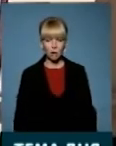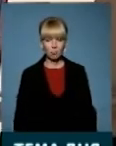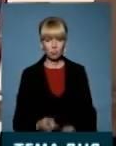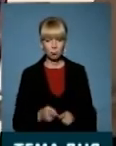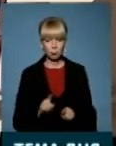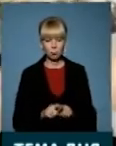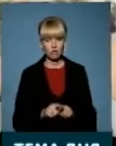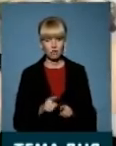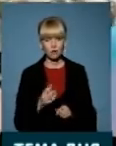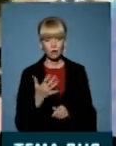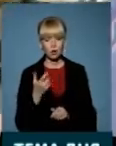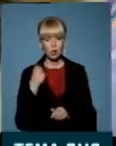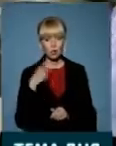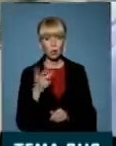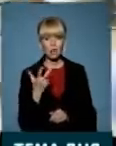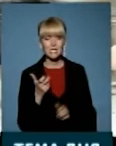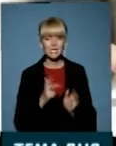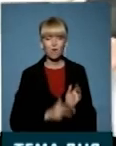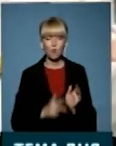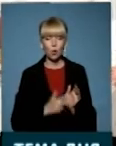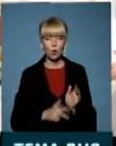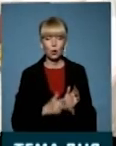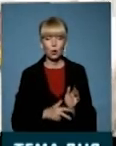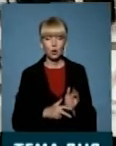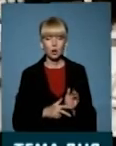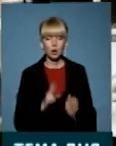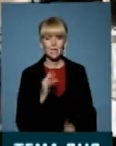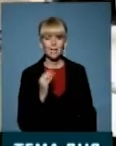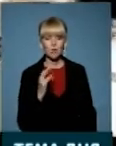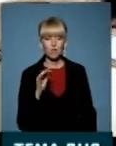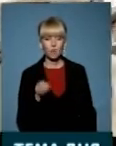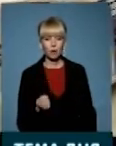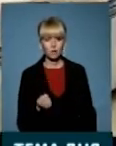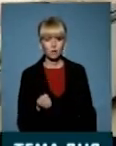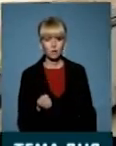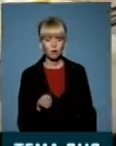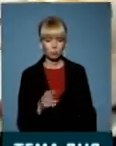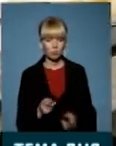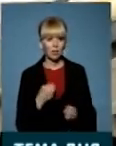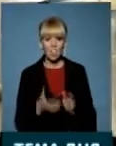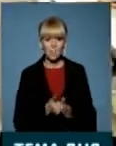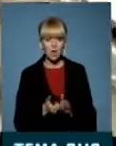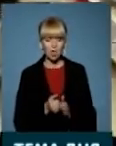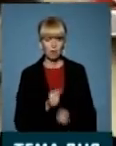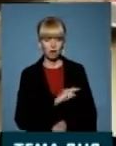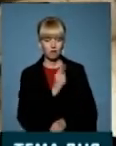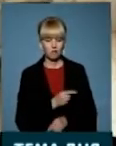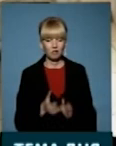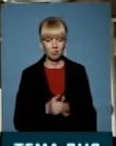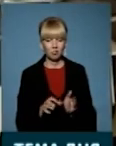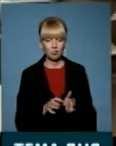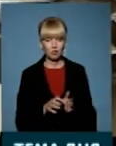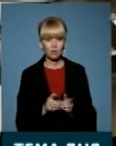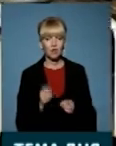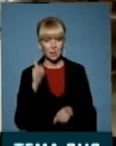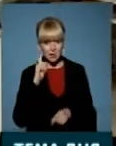уже 55 років. Тут на 380 кВт. Нам вистачає потужності. І все.